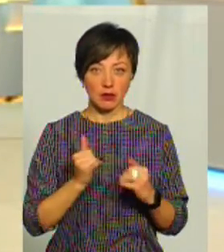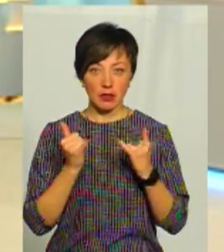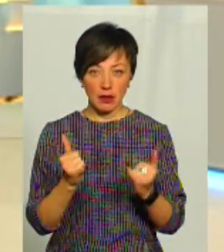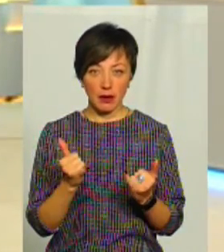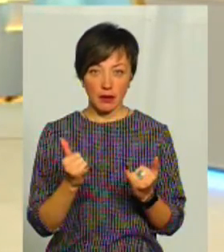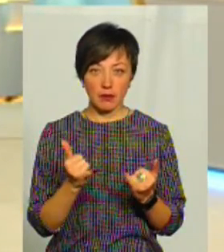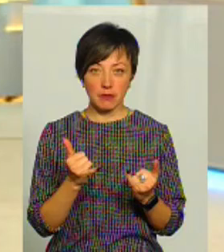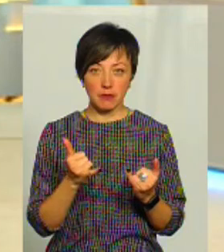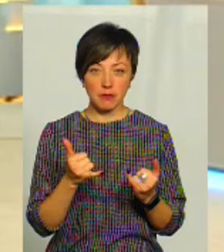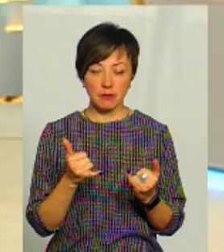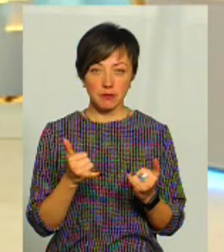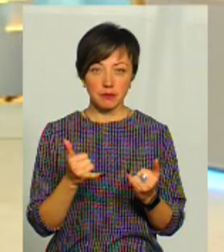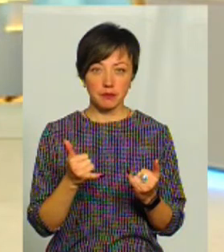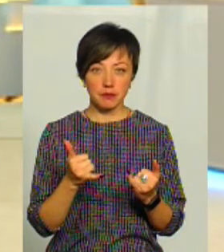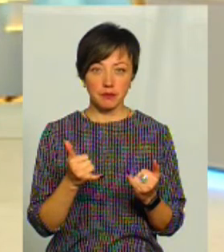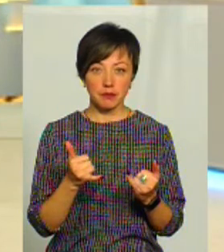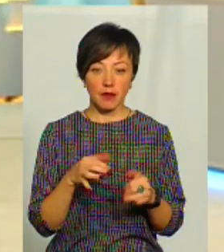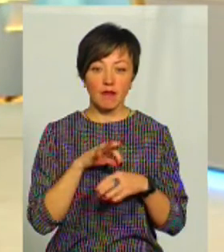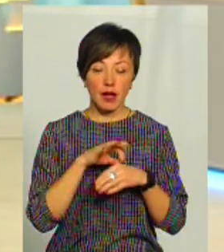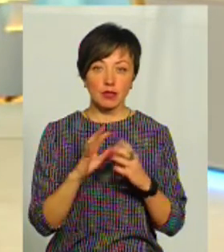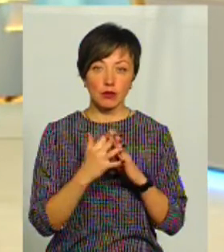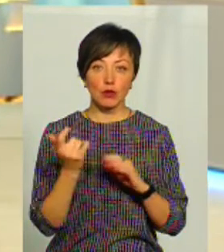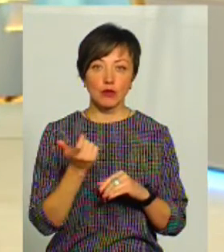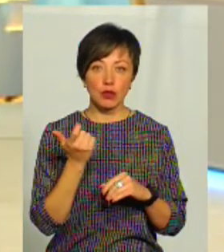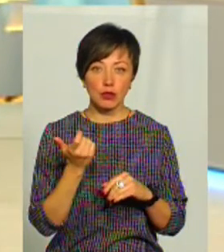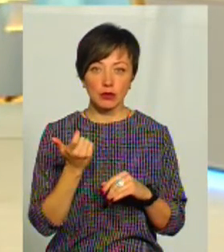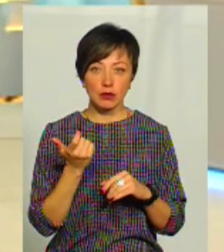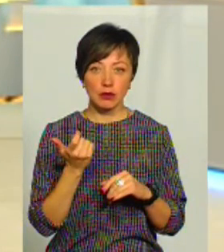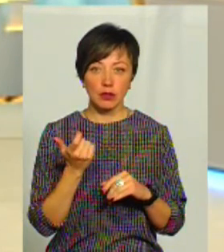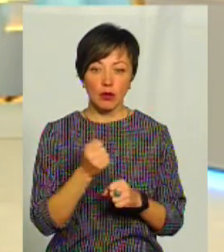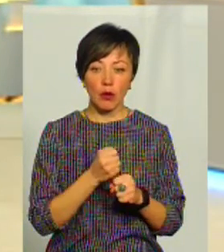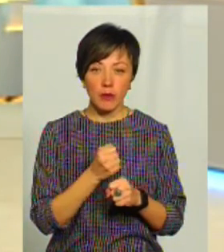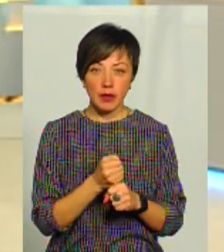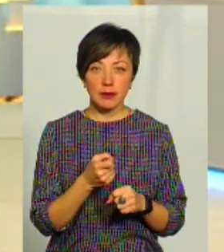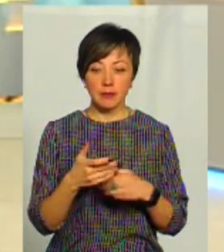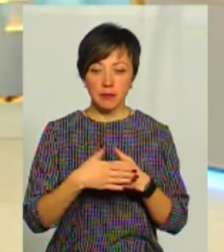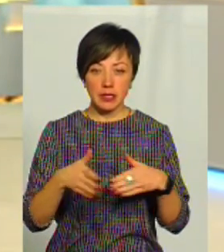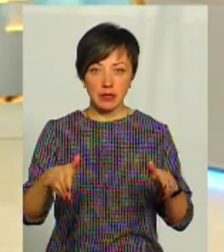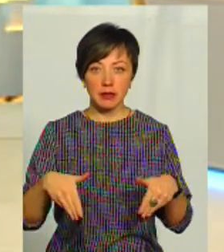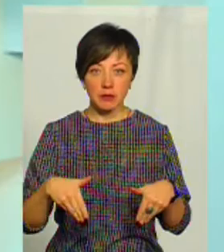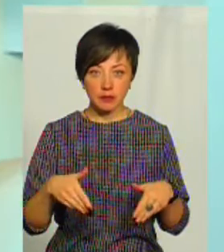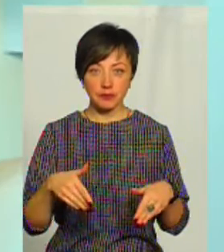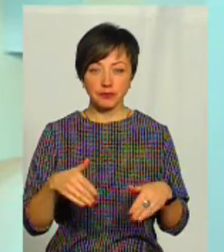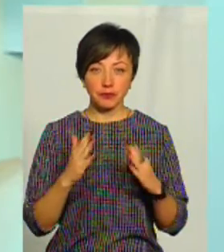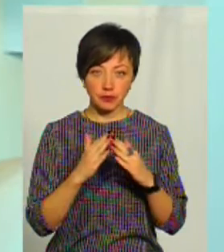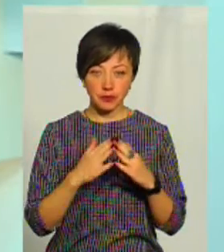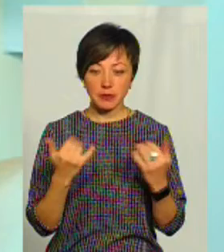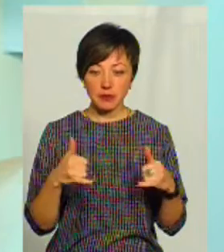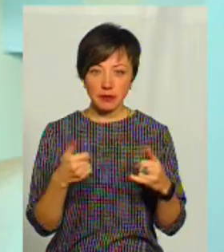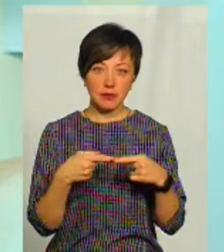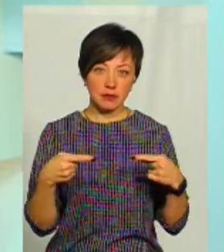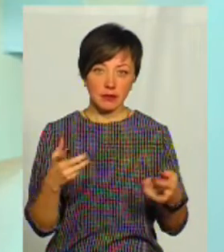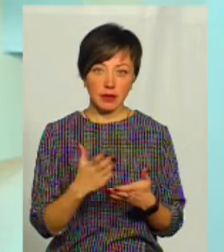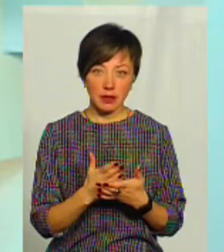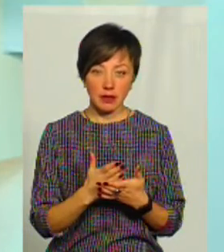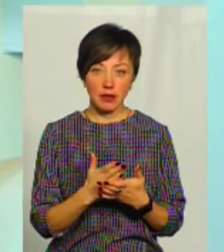для того ж самого ведення сільськогосподарського якихось робіт на присадибній ділянці, тому що там і хімікати